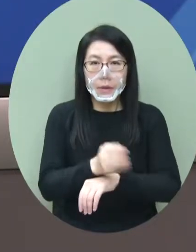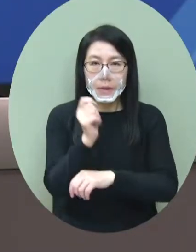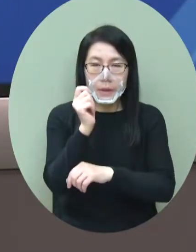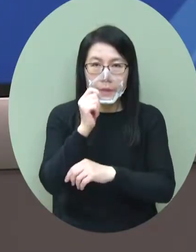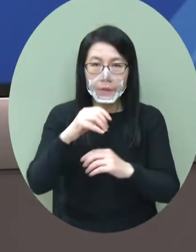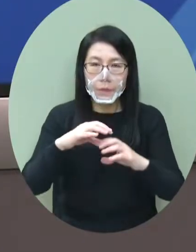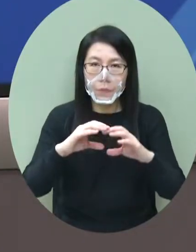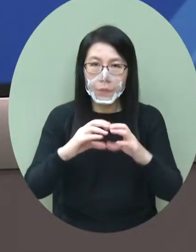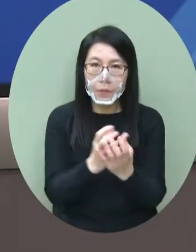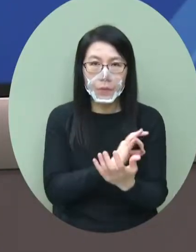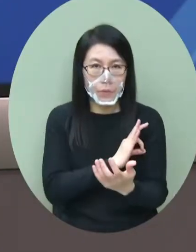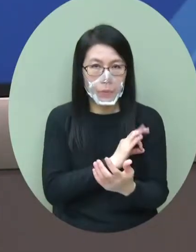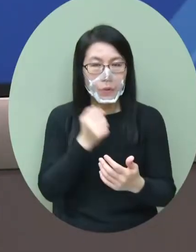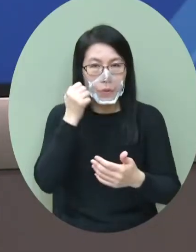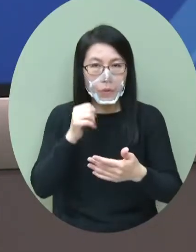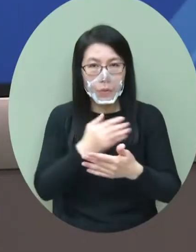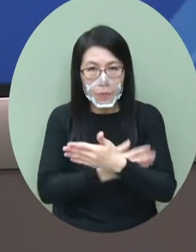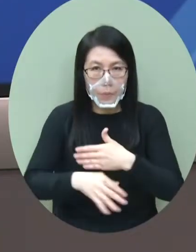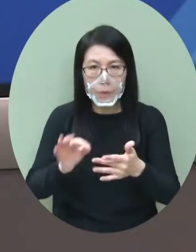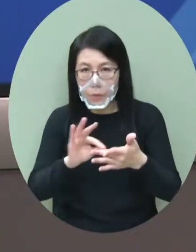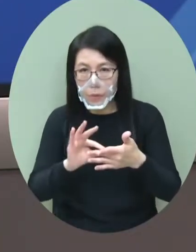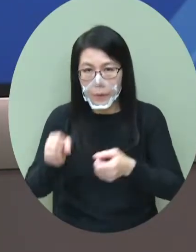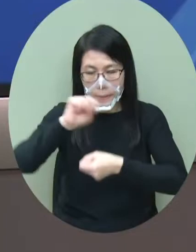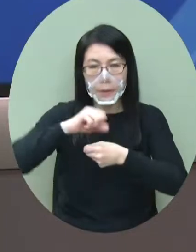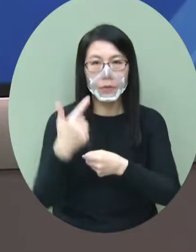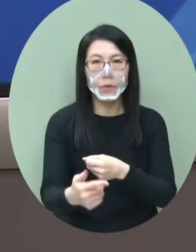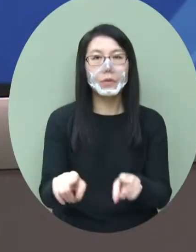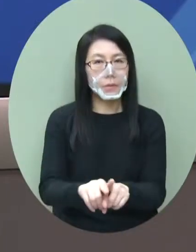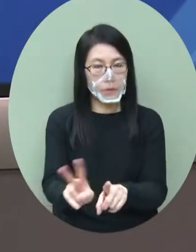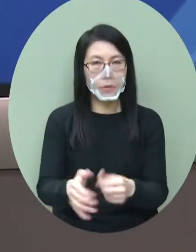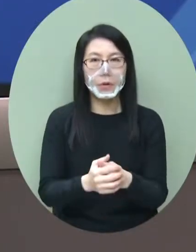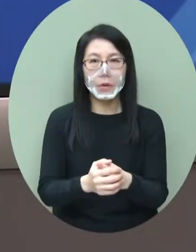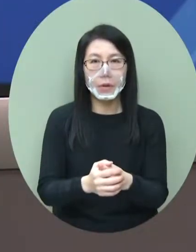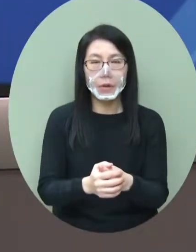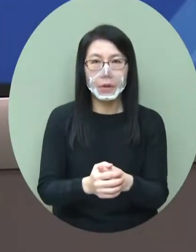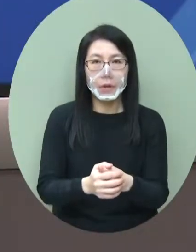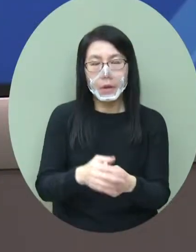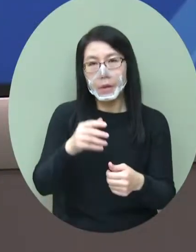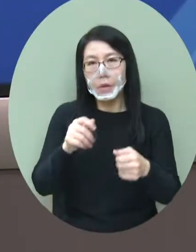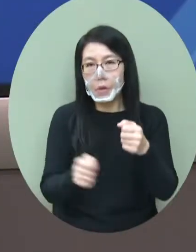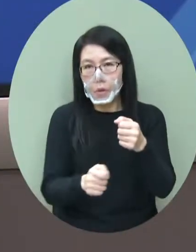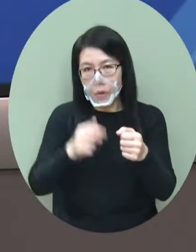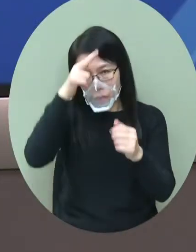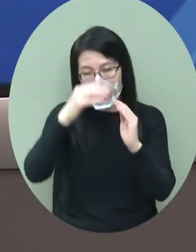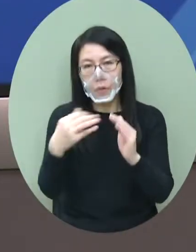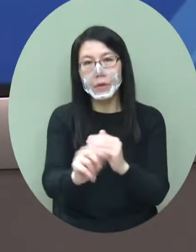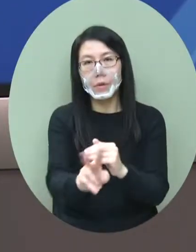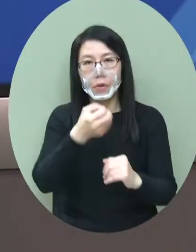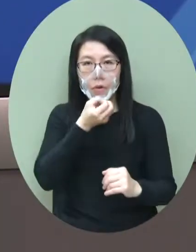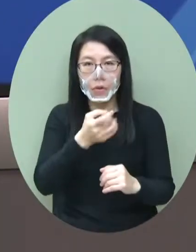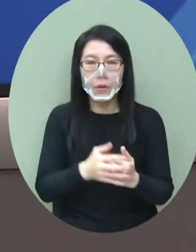是设福建院舍方面，我们也增加了，罗志光局长也应该提